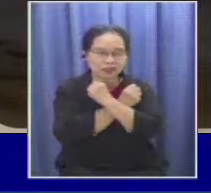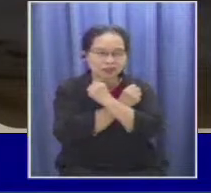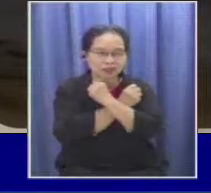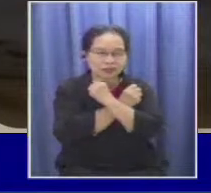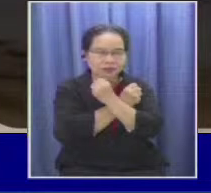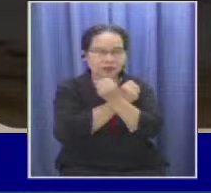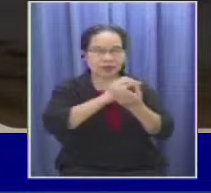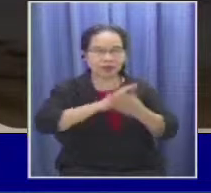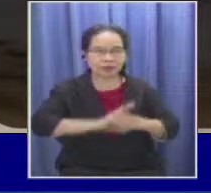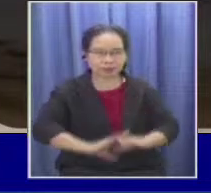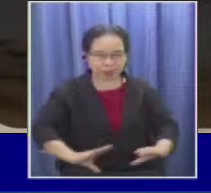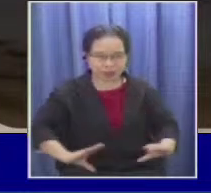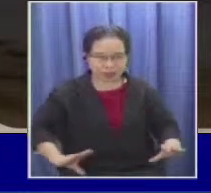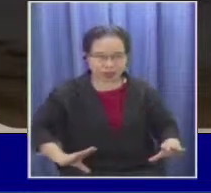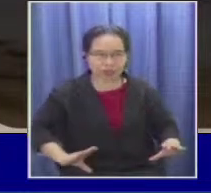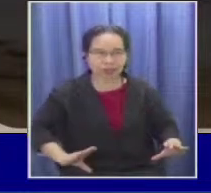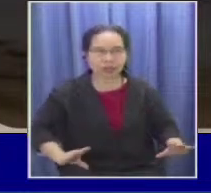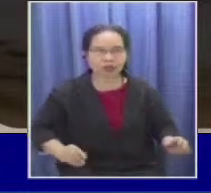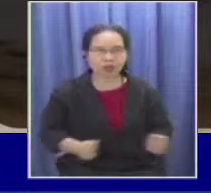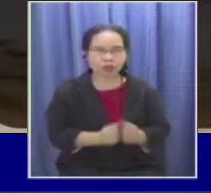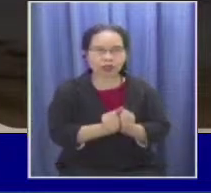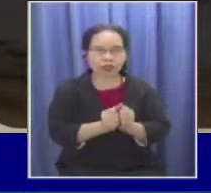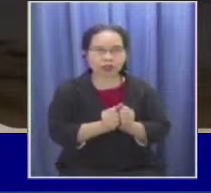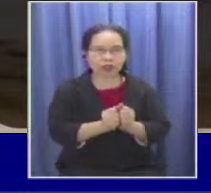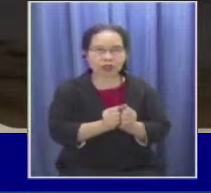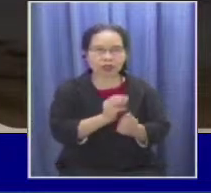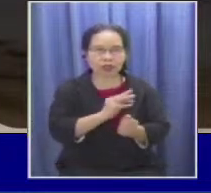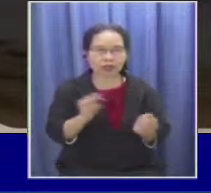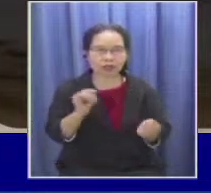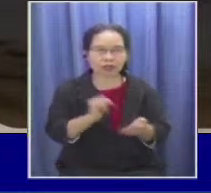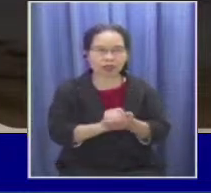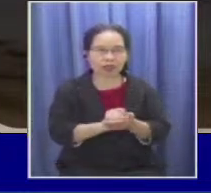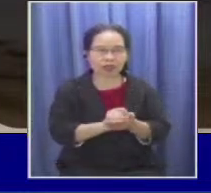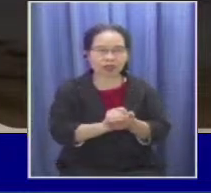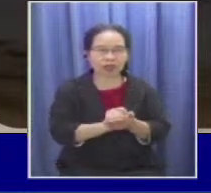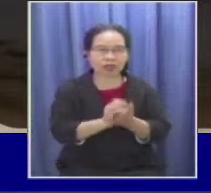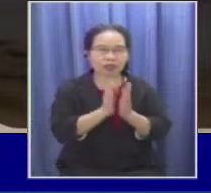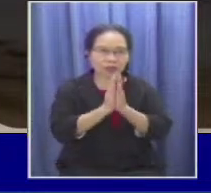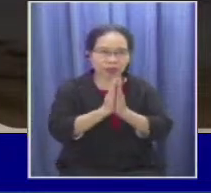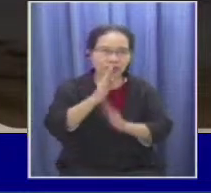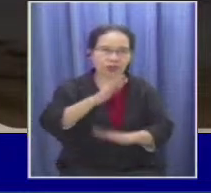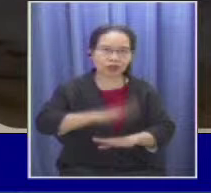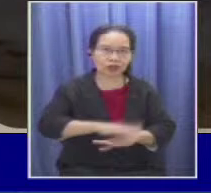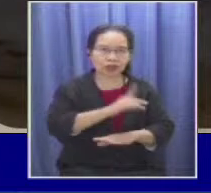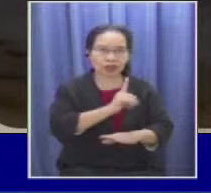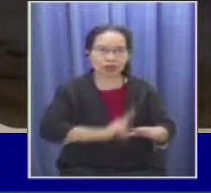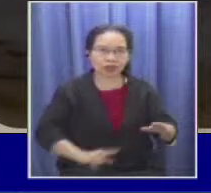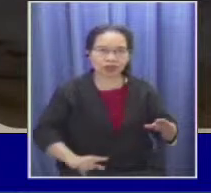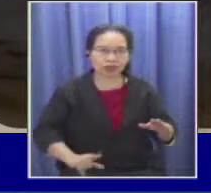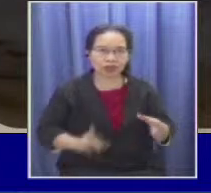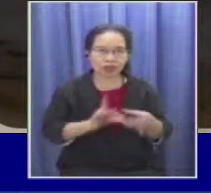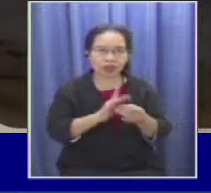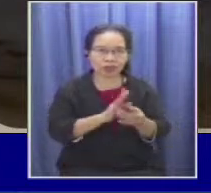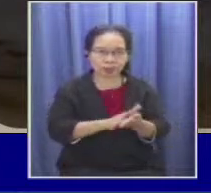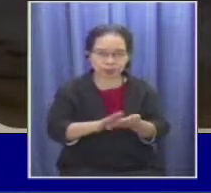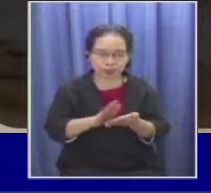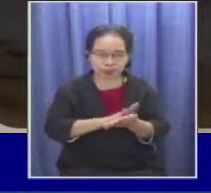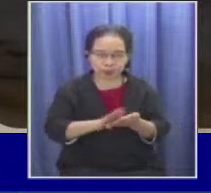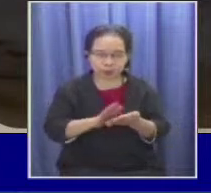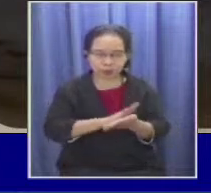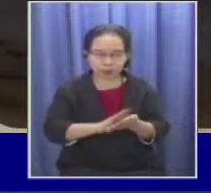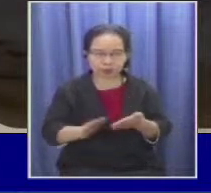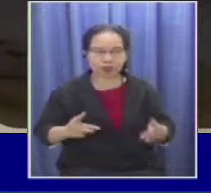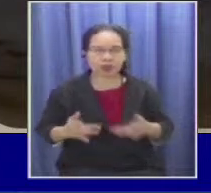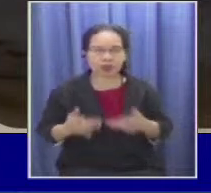odo ne asumdwie kawo ne wona wo firi akoma mu tie mu firi Awurade bomu